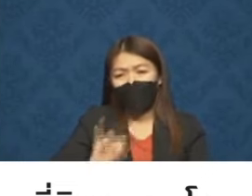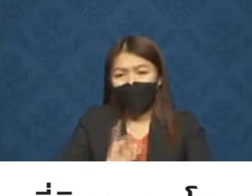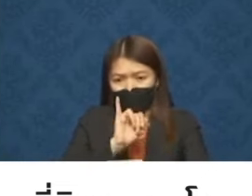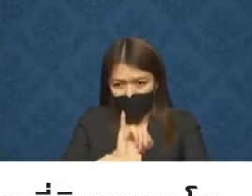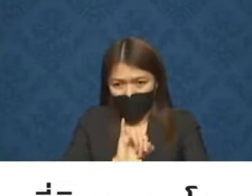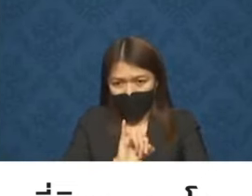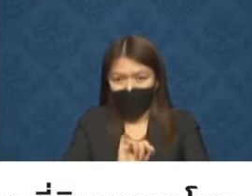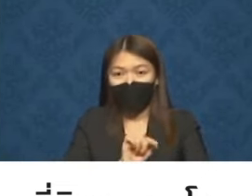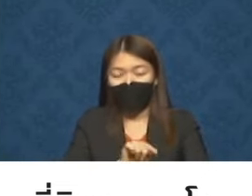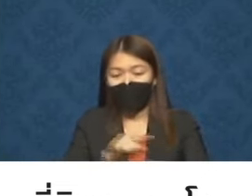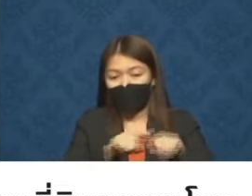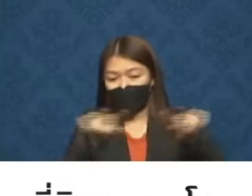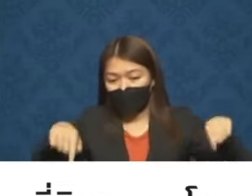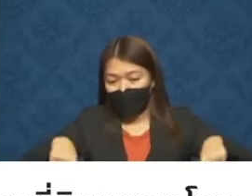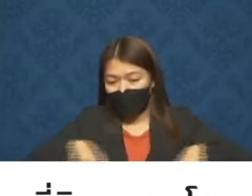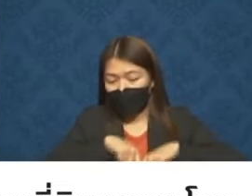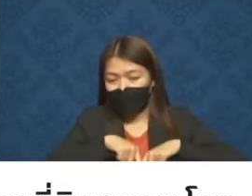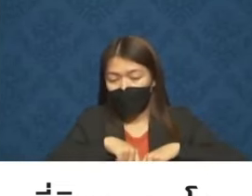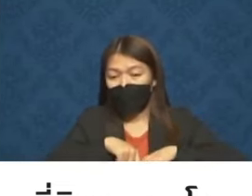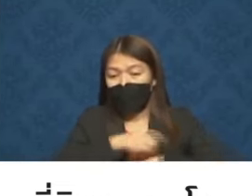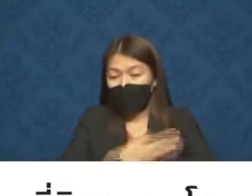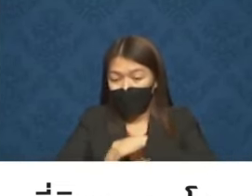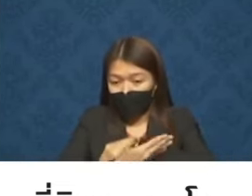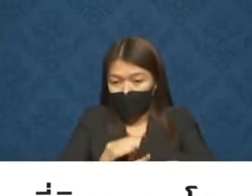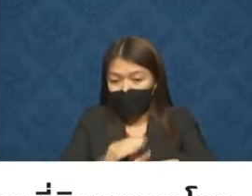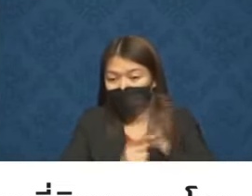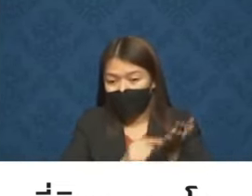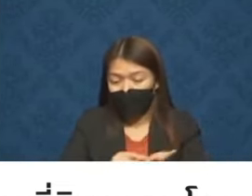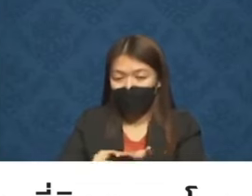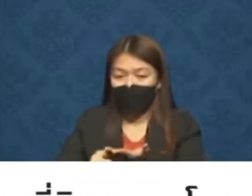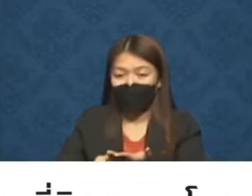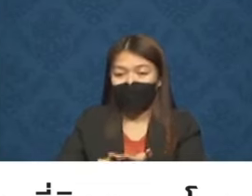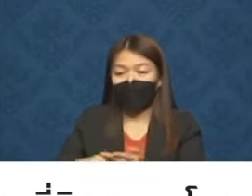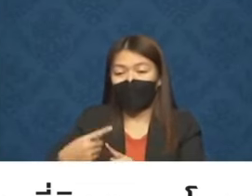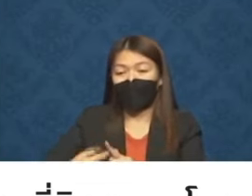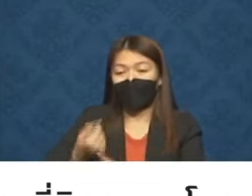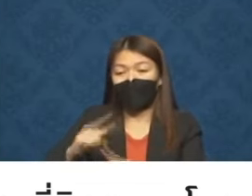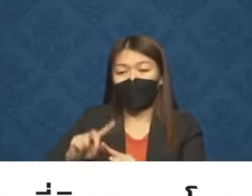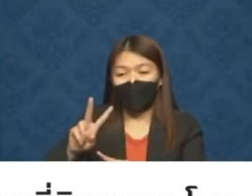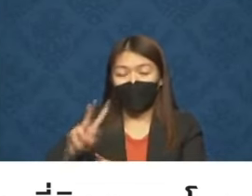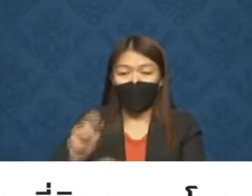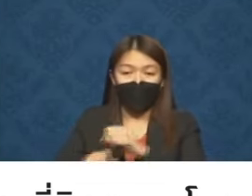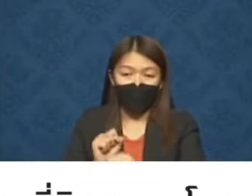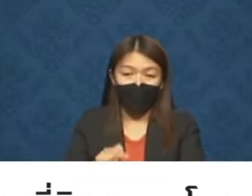ก็การรถไฟได้มีหนังสือลงวันที่2พฤศจิกายน